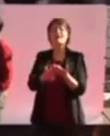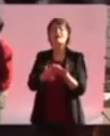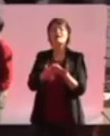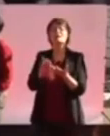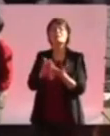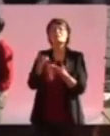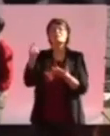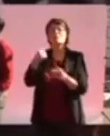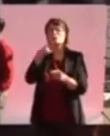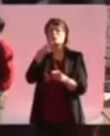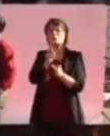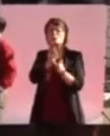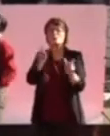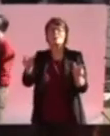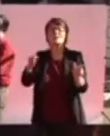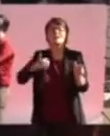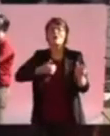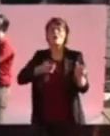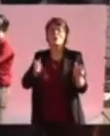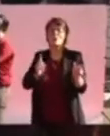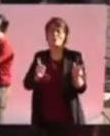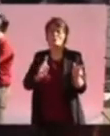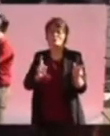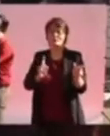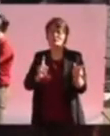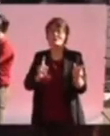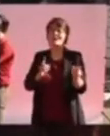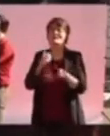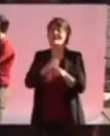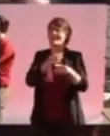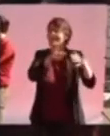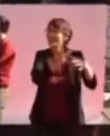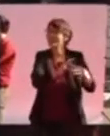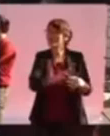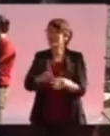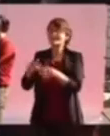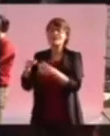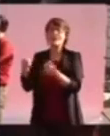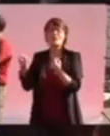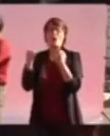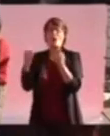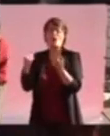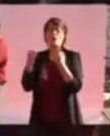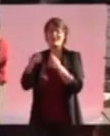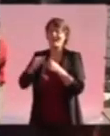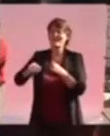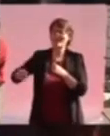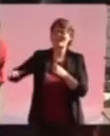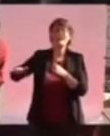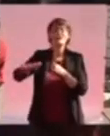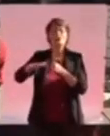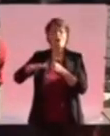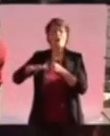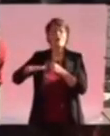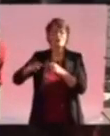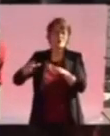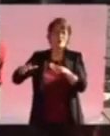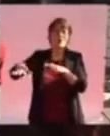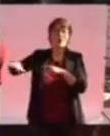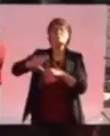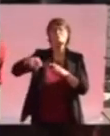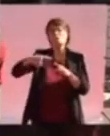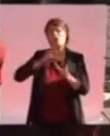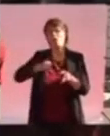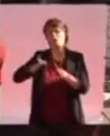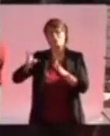imprescindibile tra ospedale e territorio è il modello organizzativo polispecialistico e multiprofessionale